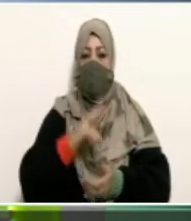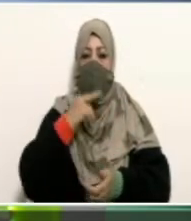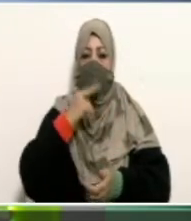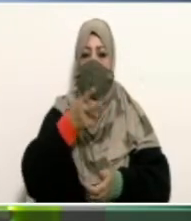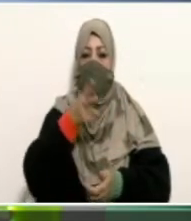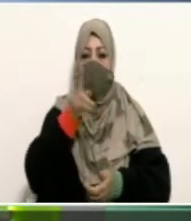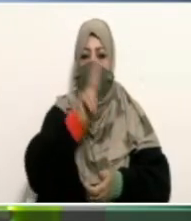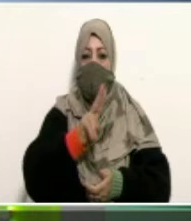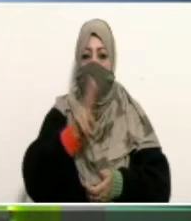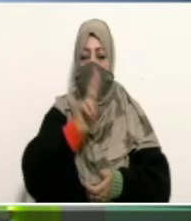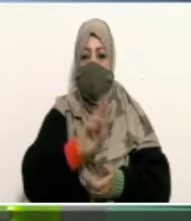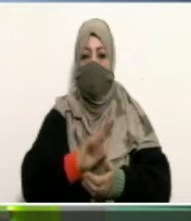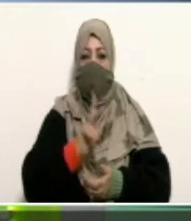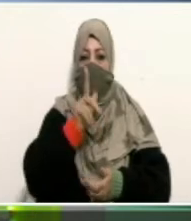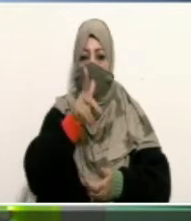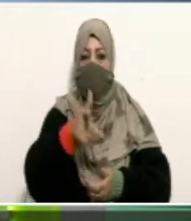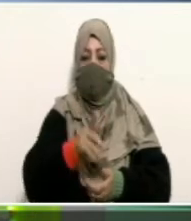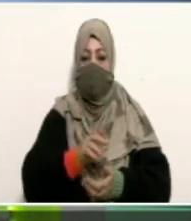ما